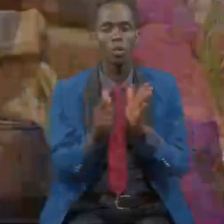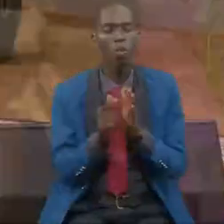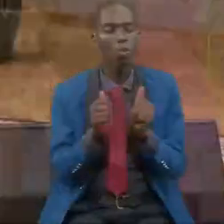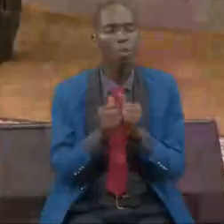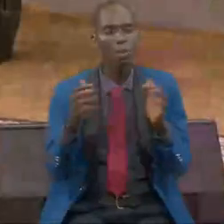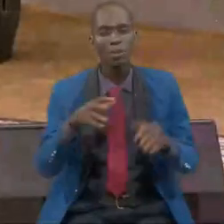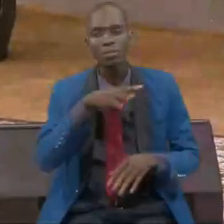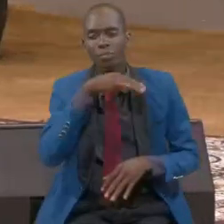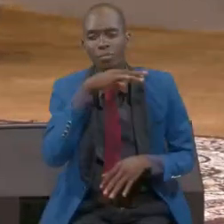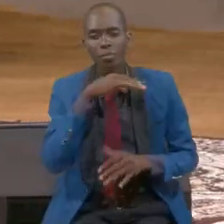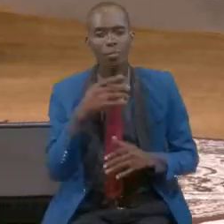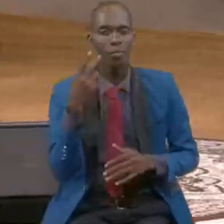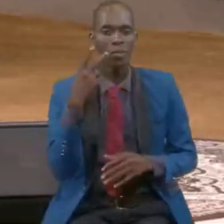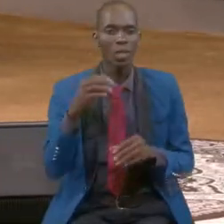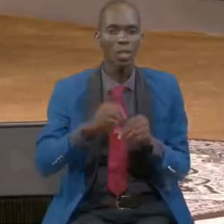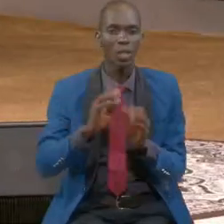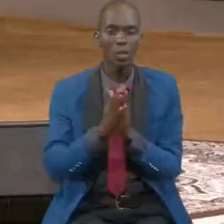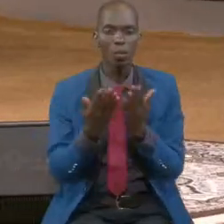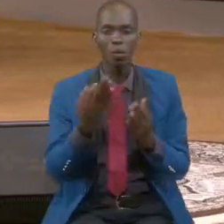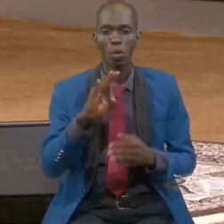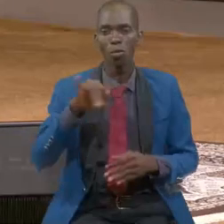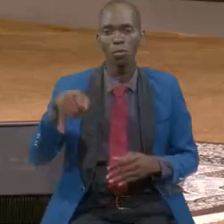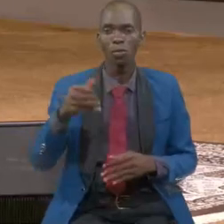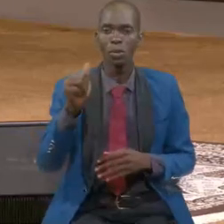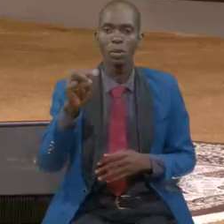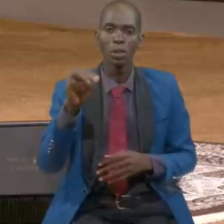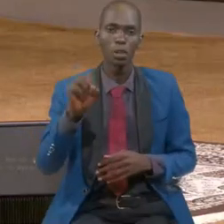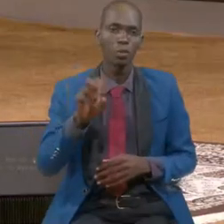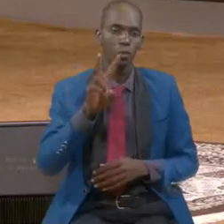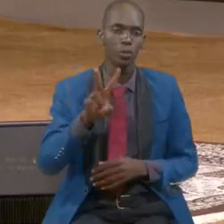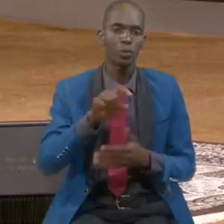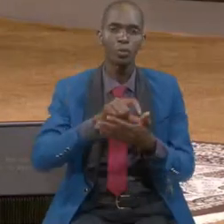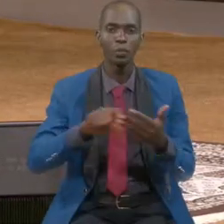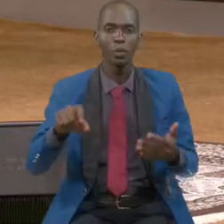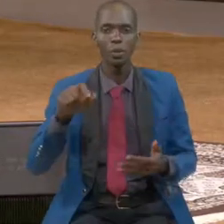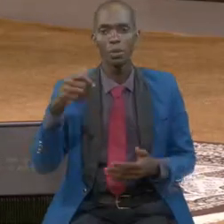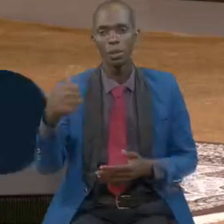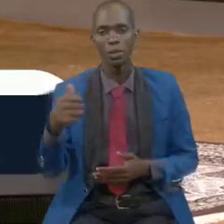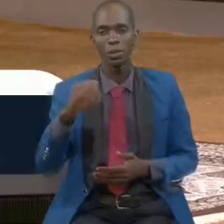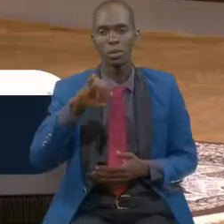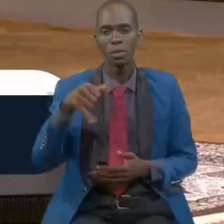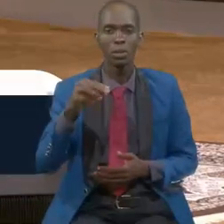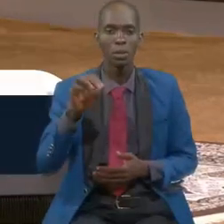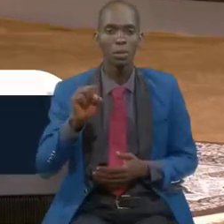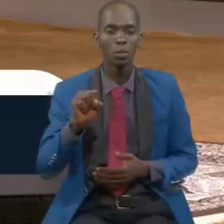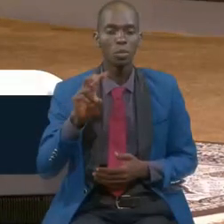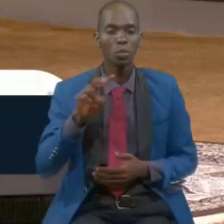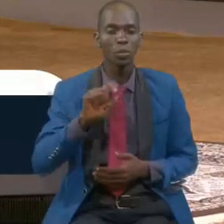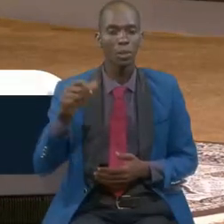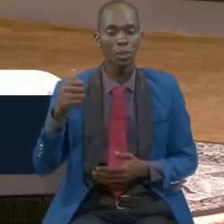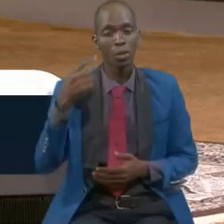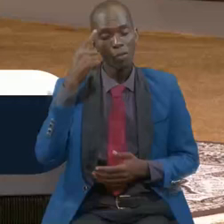Sans souillure. Allons à Jacques chapitre 2, verset